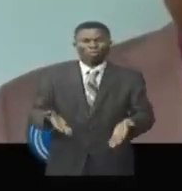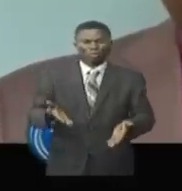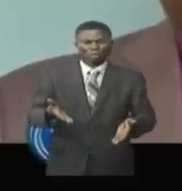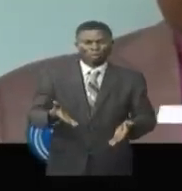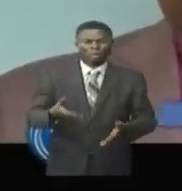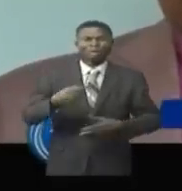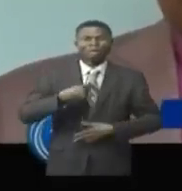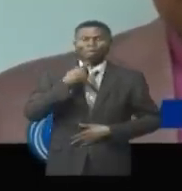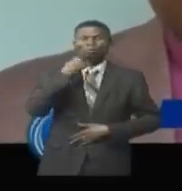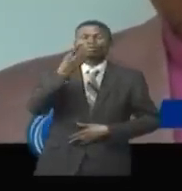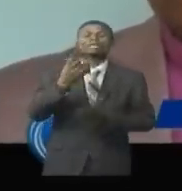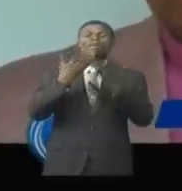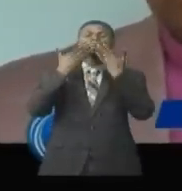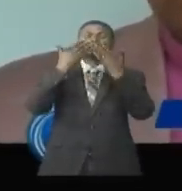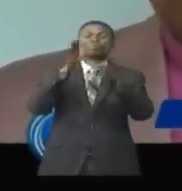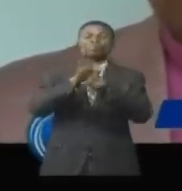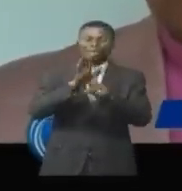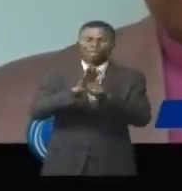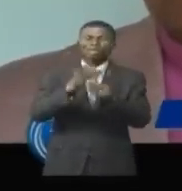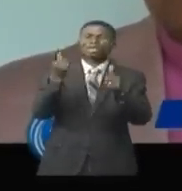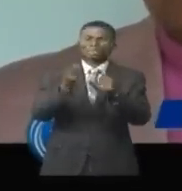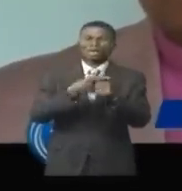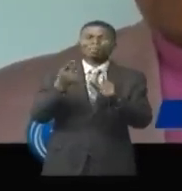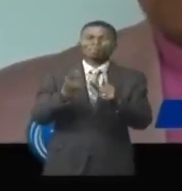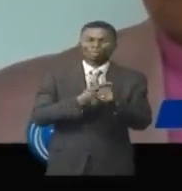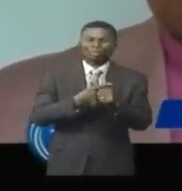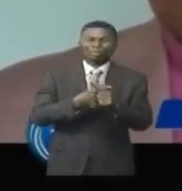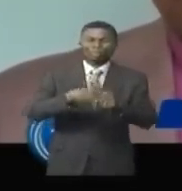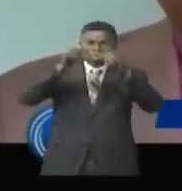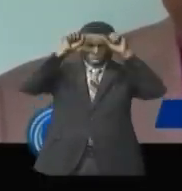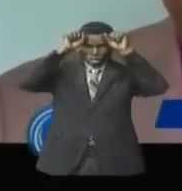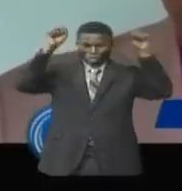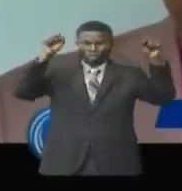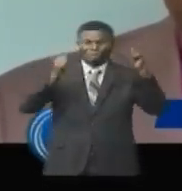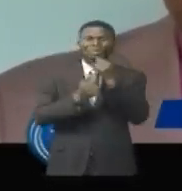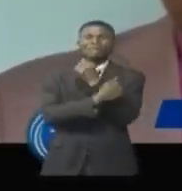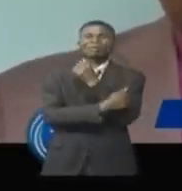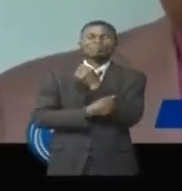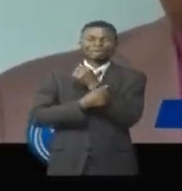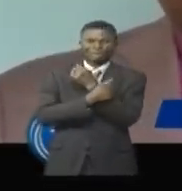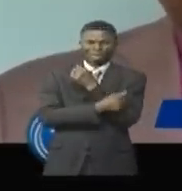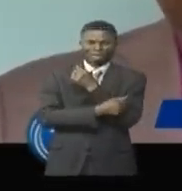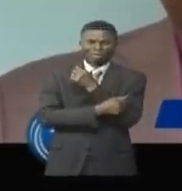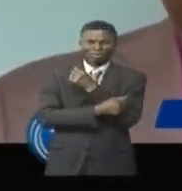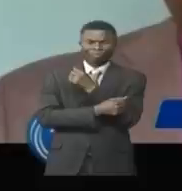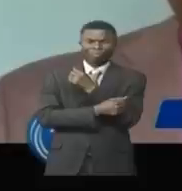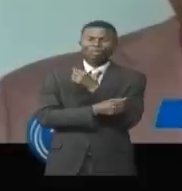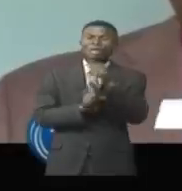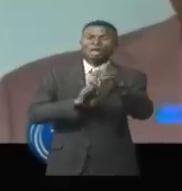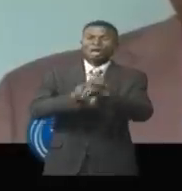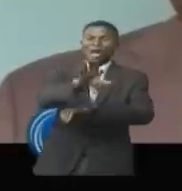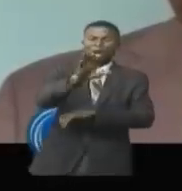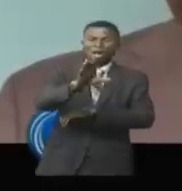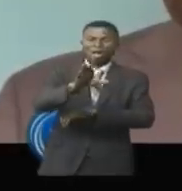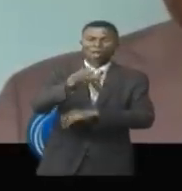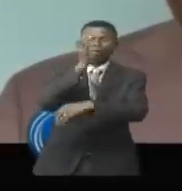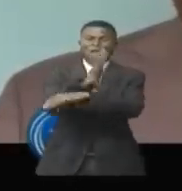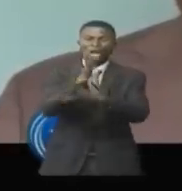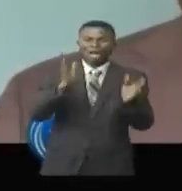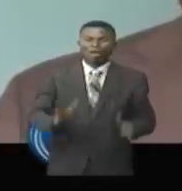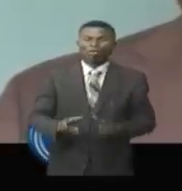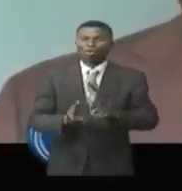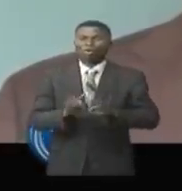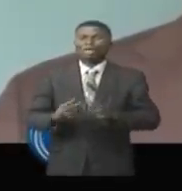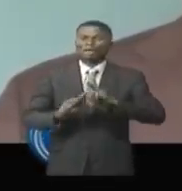dis merci et surtout au président de la République qui a dépêché son conseiller